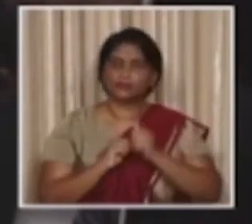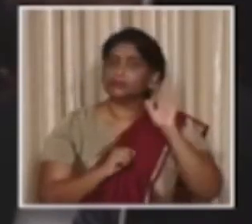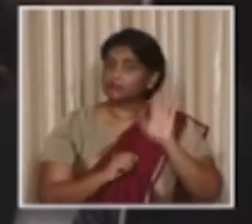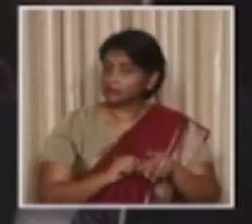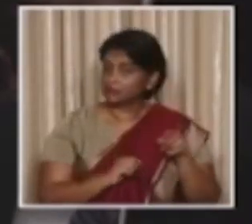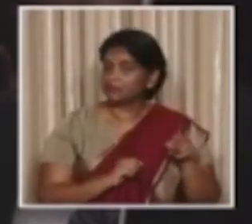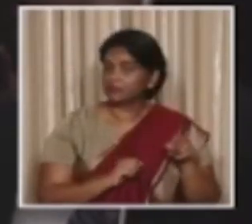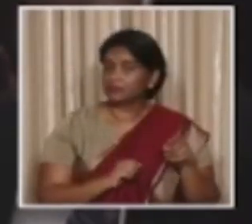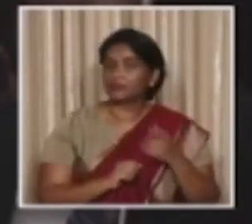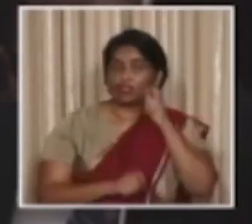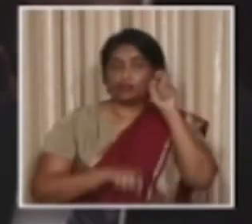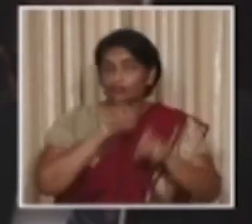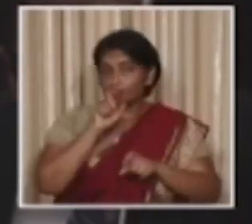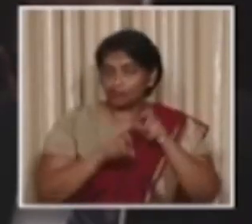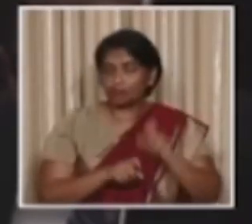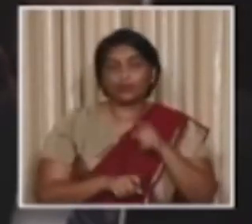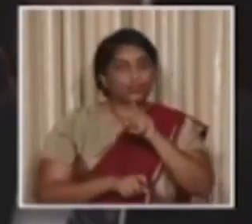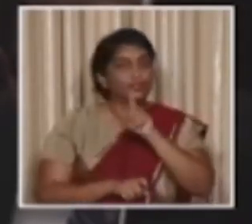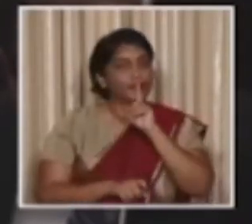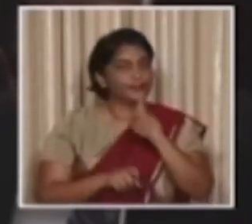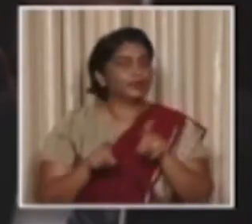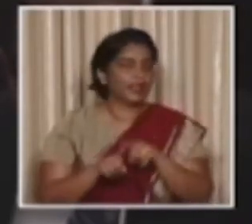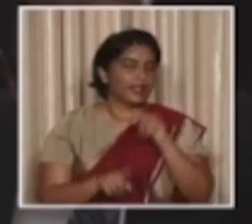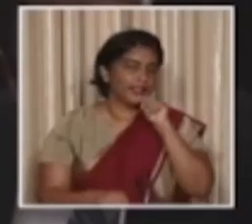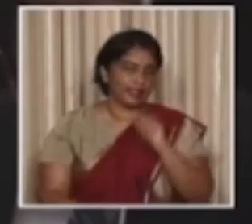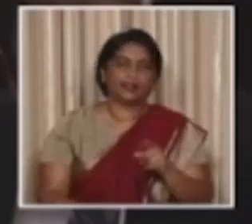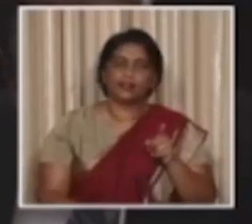කිරීමෙන් මහජනතාවගේ එමුතුම අගේපු කාරණය ඇත.